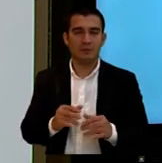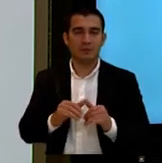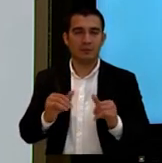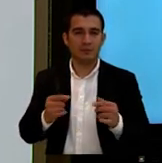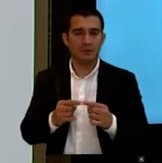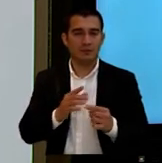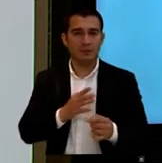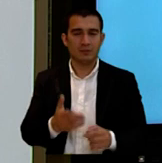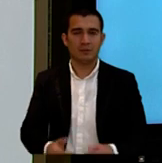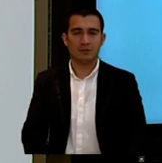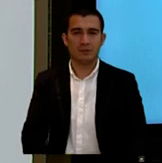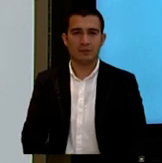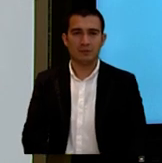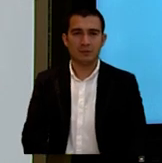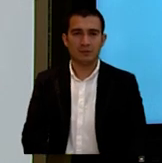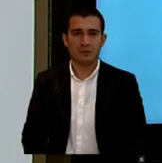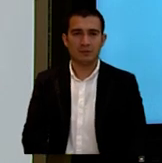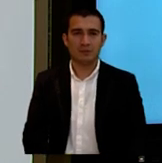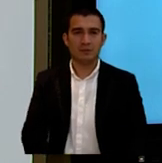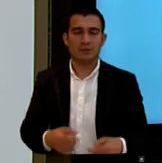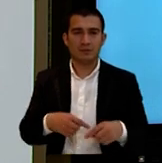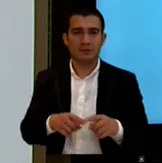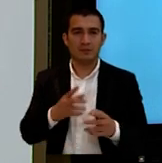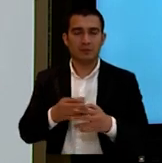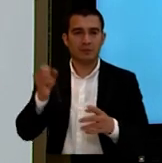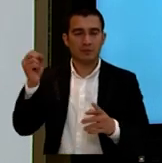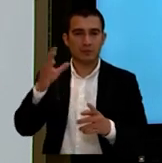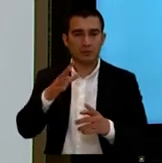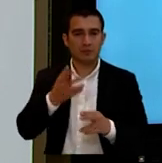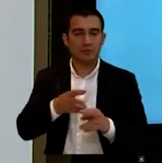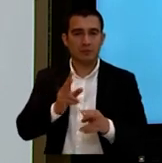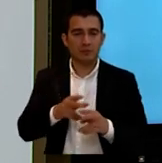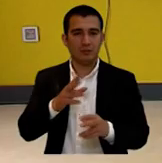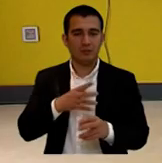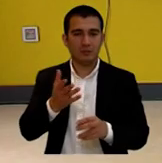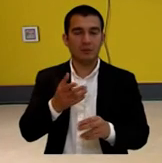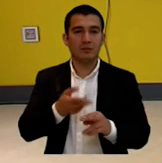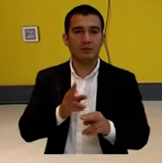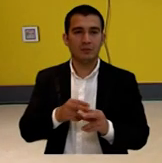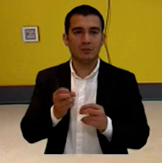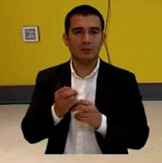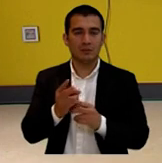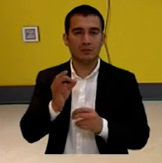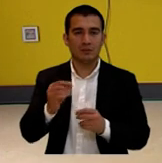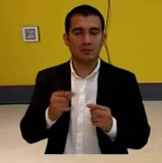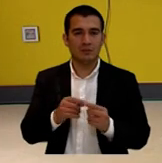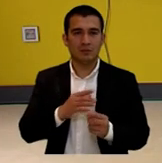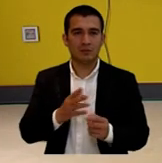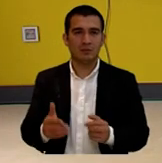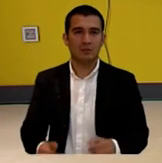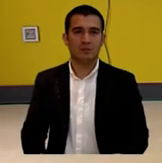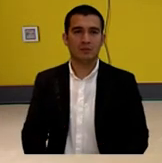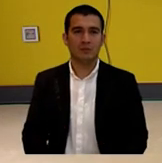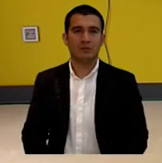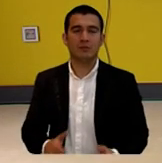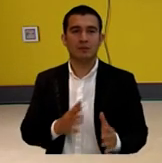tengligini aniqlasak bo'ladi. Demak, nurning tushish burchagi 12 gradusga teng ekan.